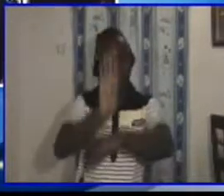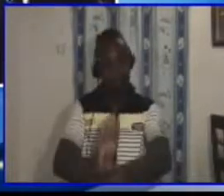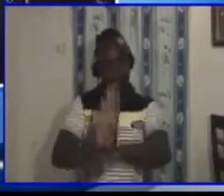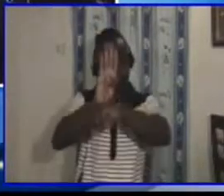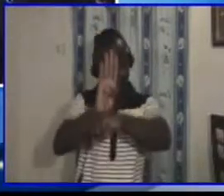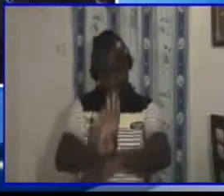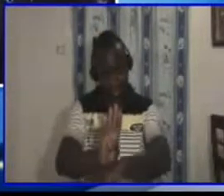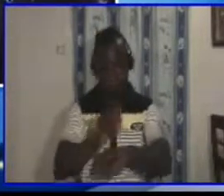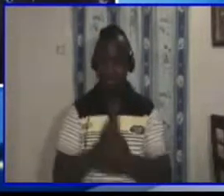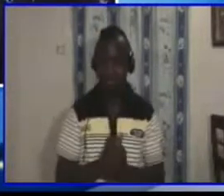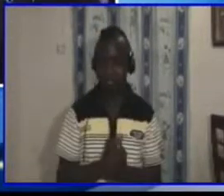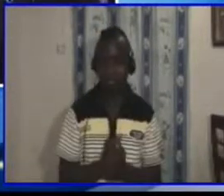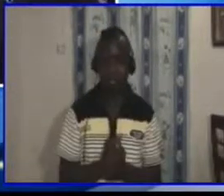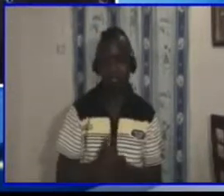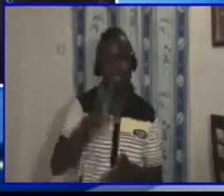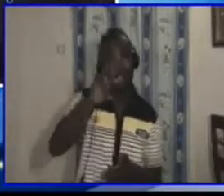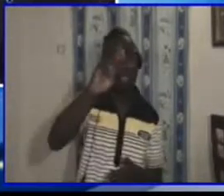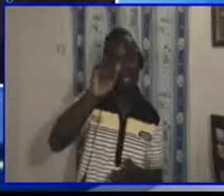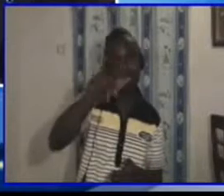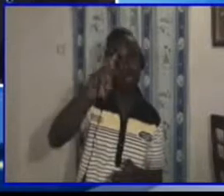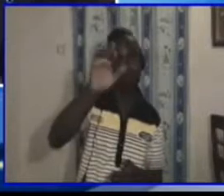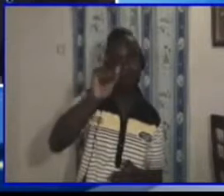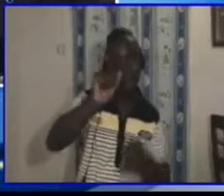matteo va a betlemme